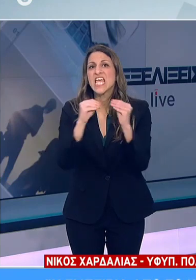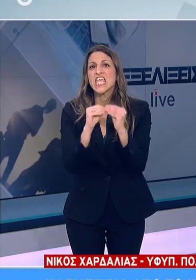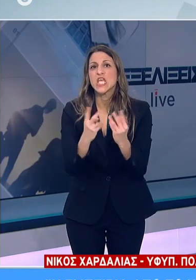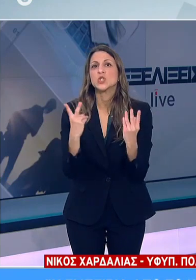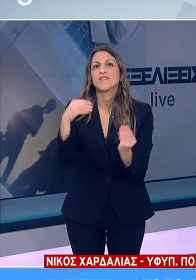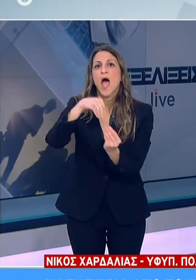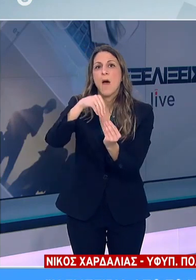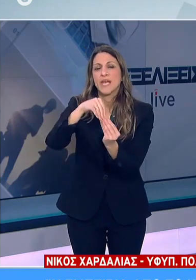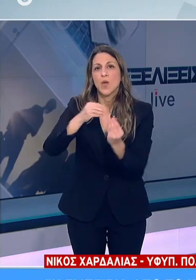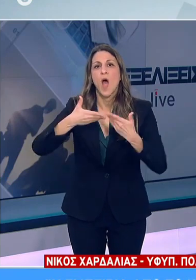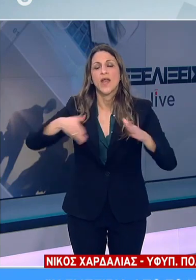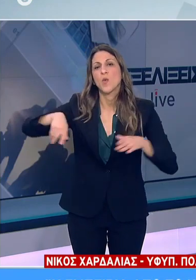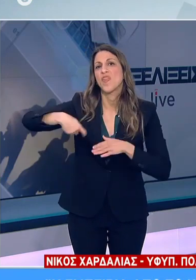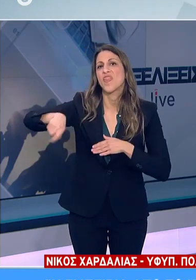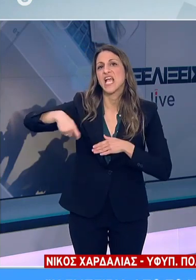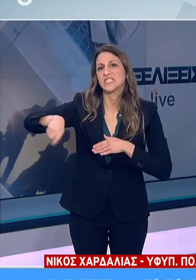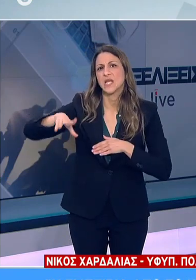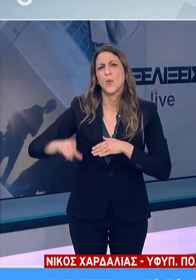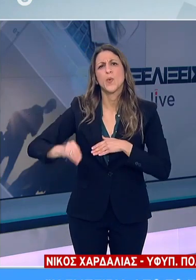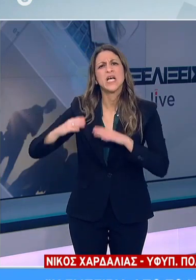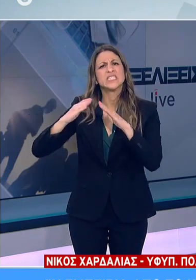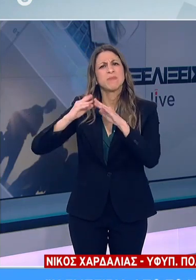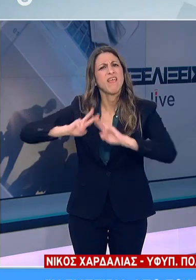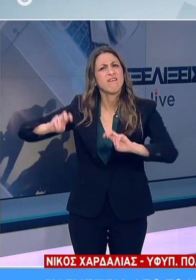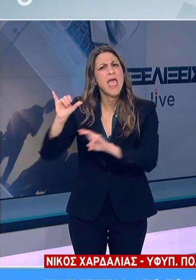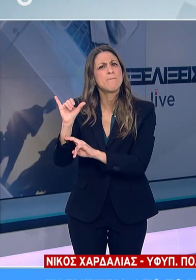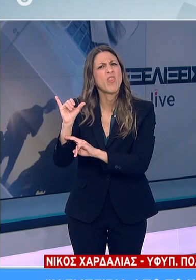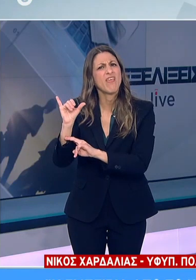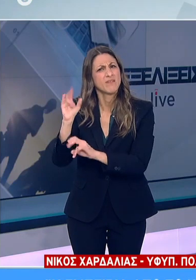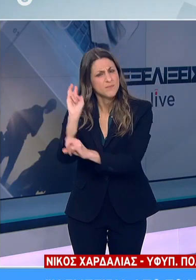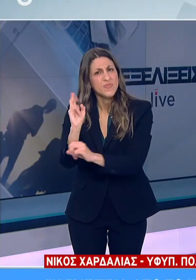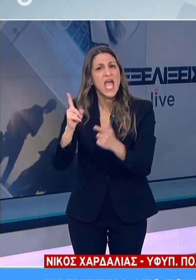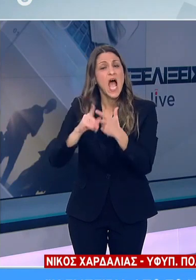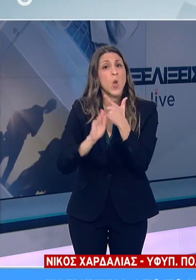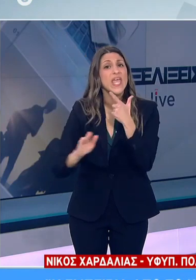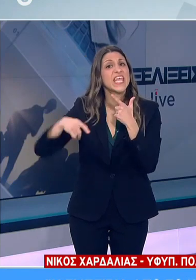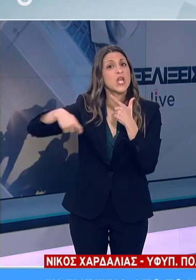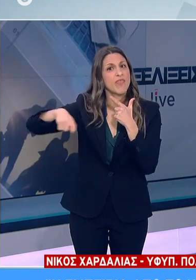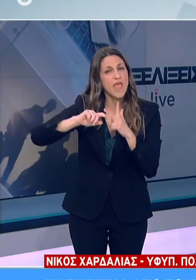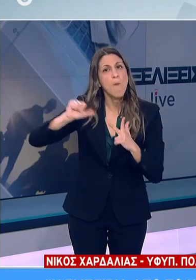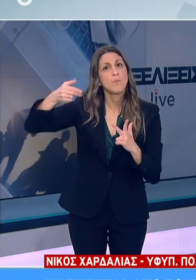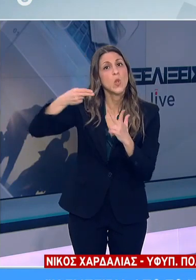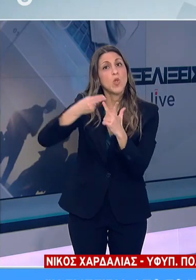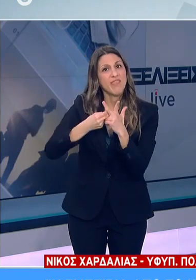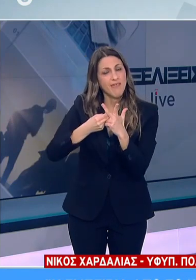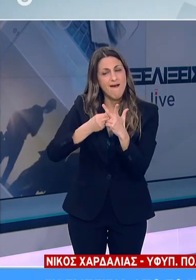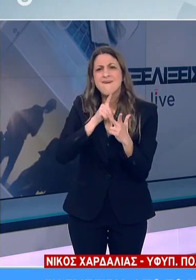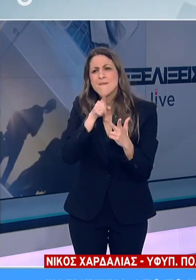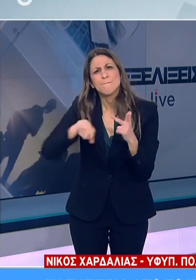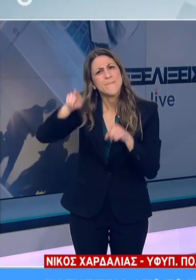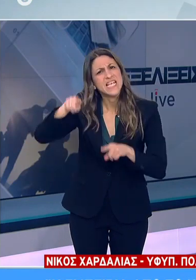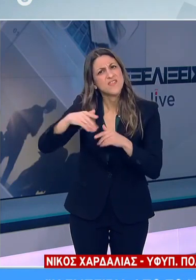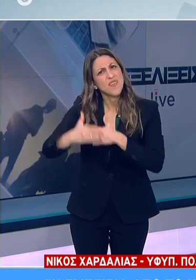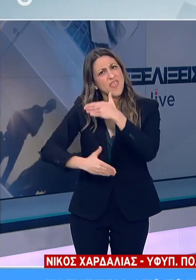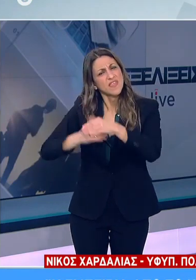τα υποθηκοφυλακία, έμιστα αλλά και άμιστα. Επίσης ανοίγουν τα ειρηνοδικεία και τα πρωτοδικεία για συγκεκριμένες διαδικασίες,